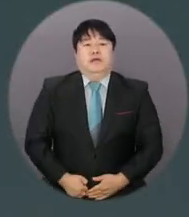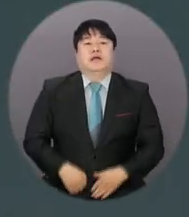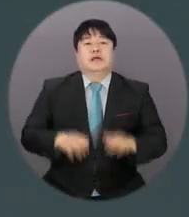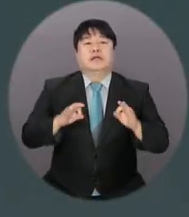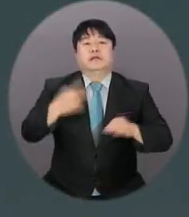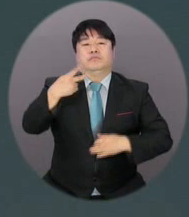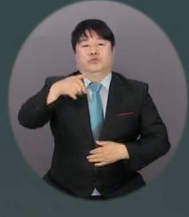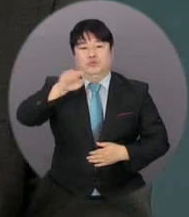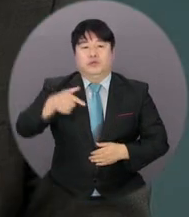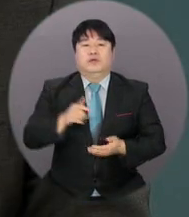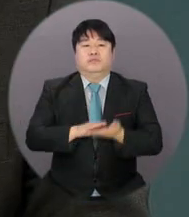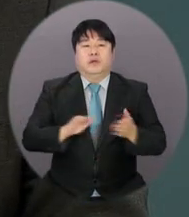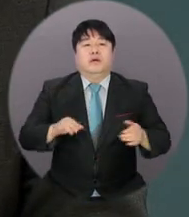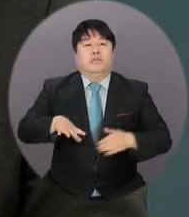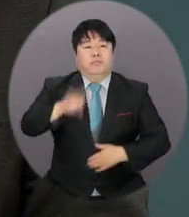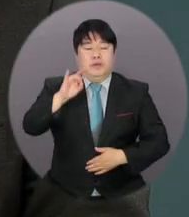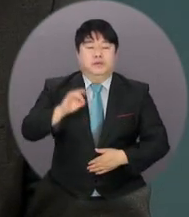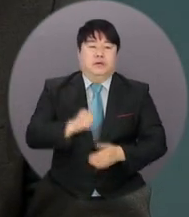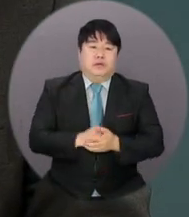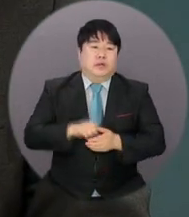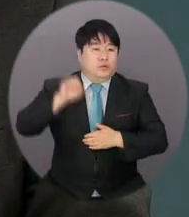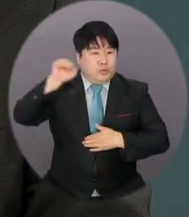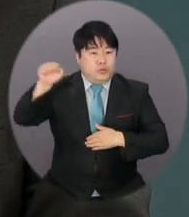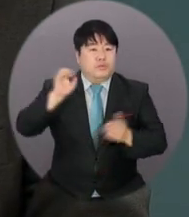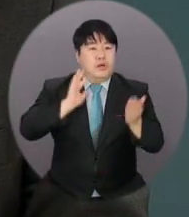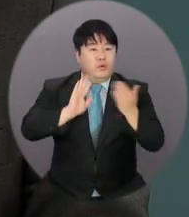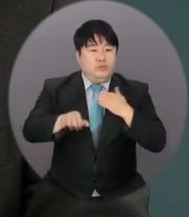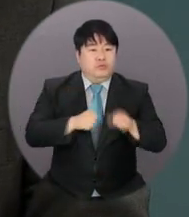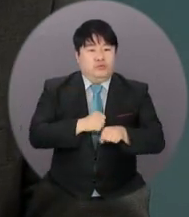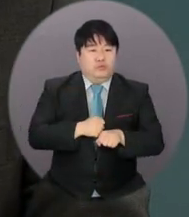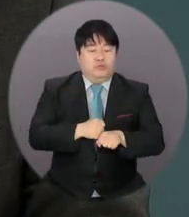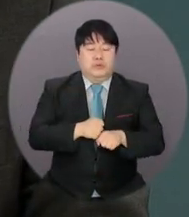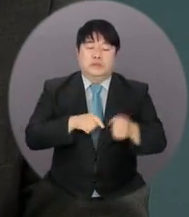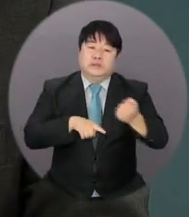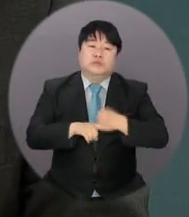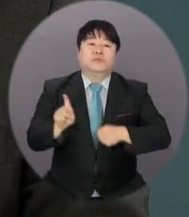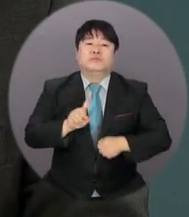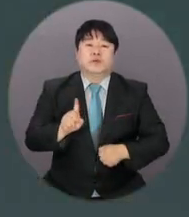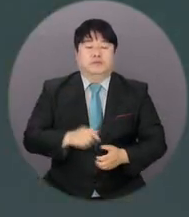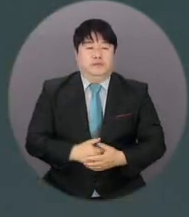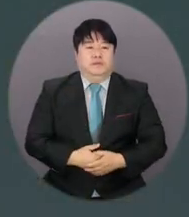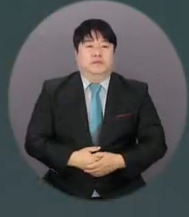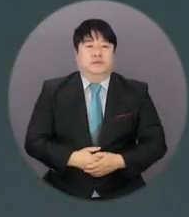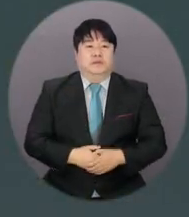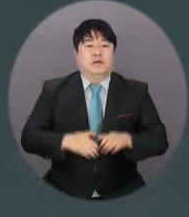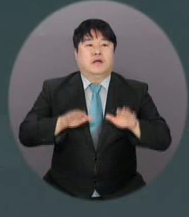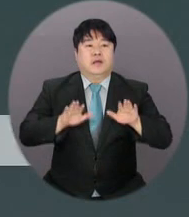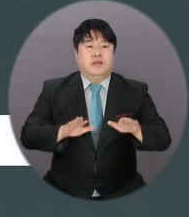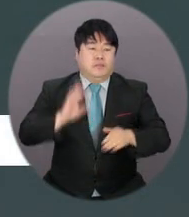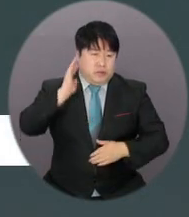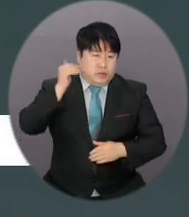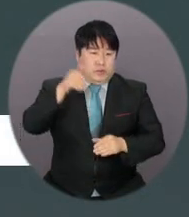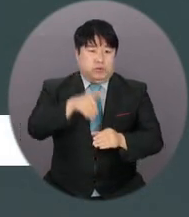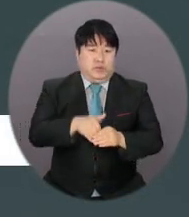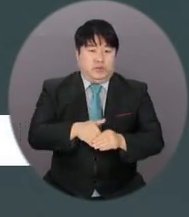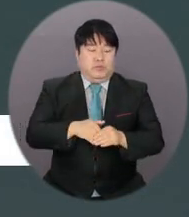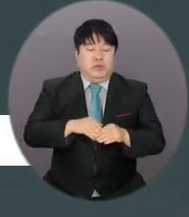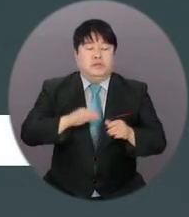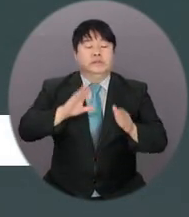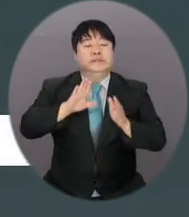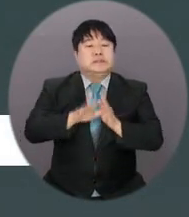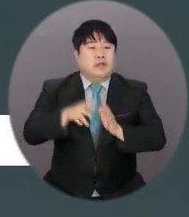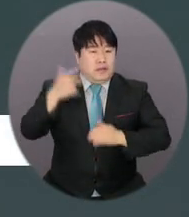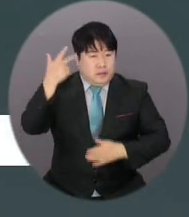봅니다 4 먼저 대선 출마 이후 와 포부에 대해서 설명 부탁드리겠습니다 2분대 순 호 시대 증시는